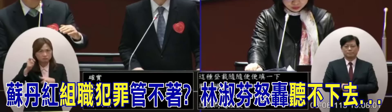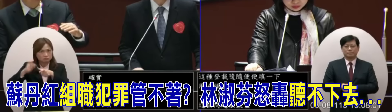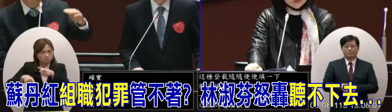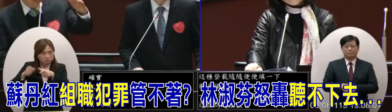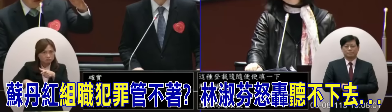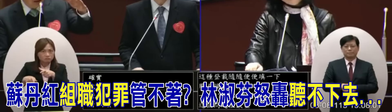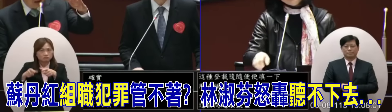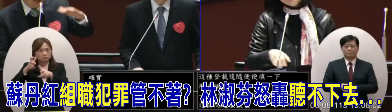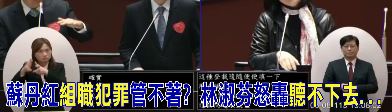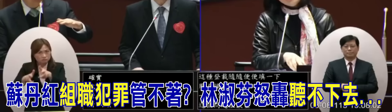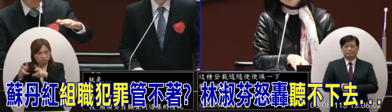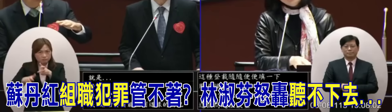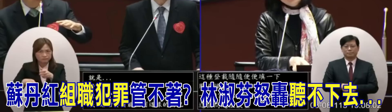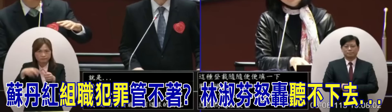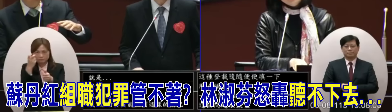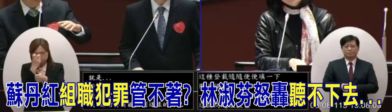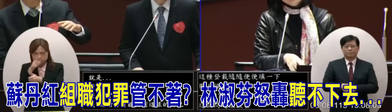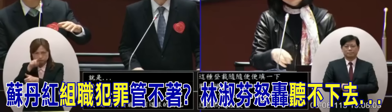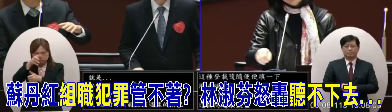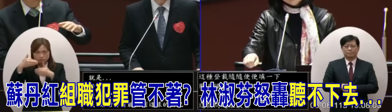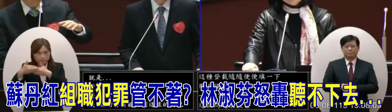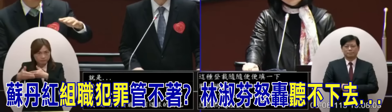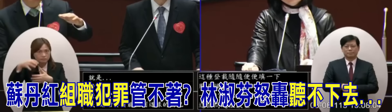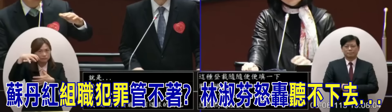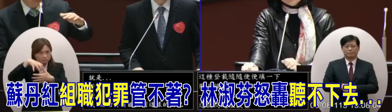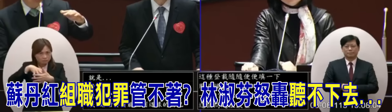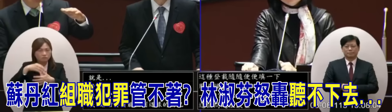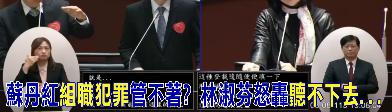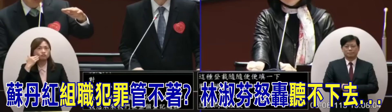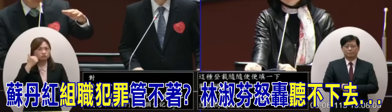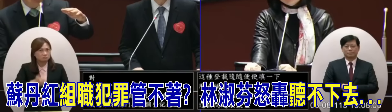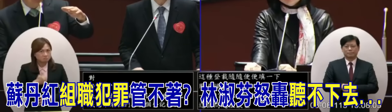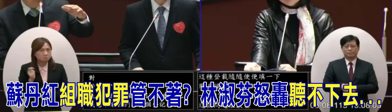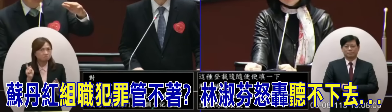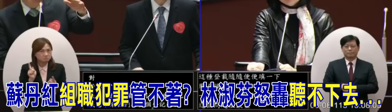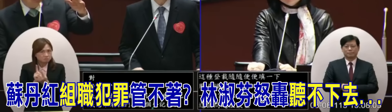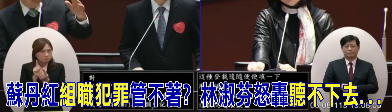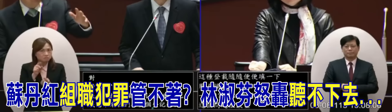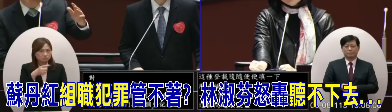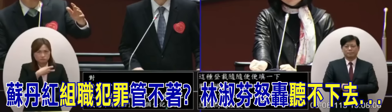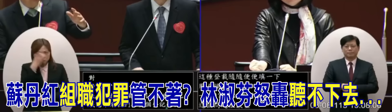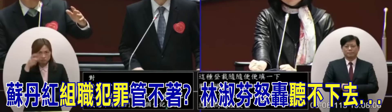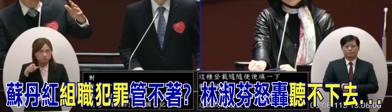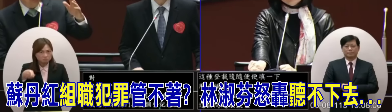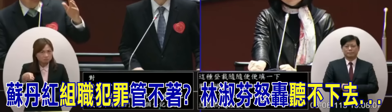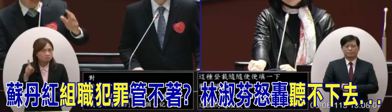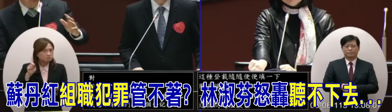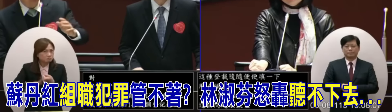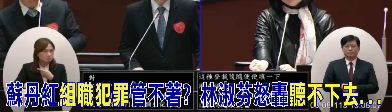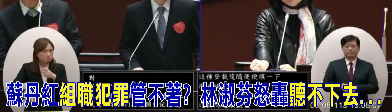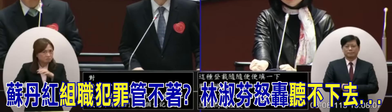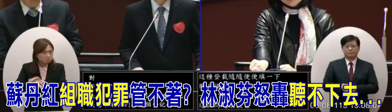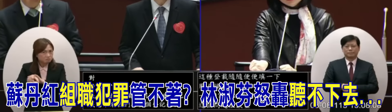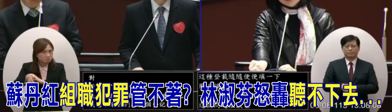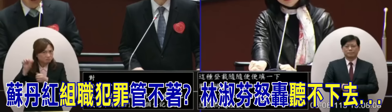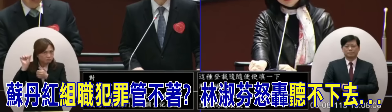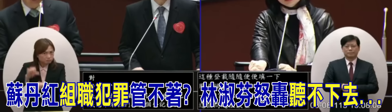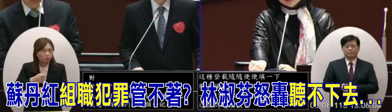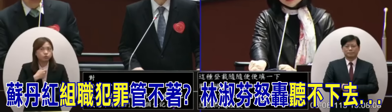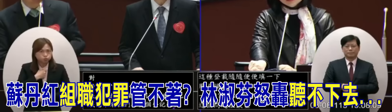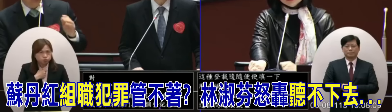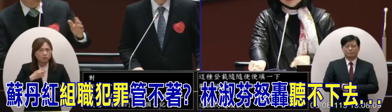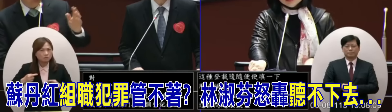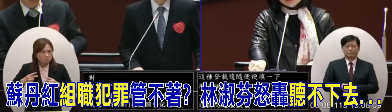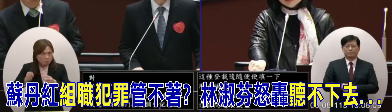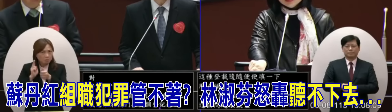的查验的这个过程当中呢，一旦有该惩罚的部分，或者是要该改进